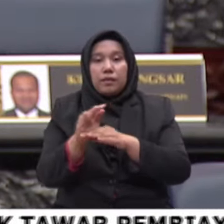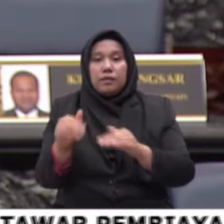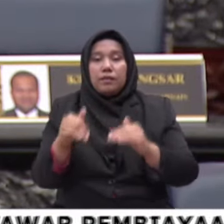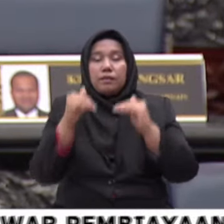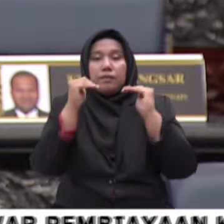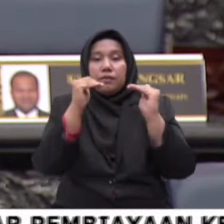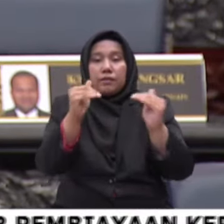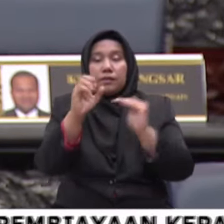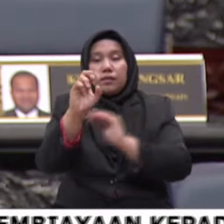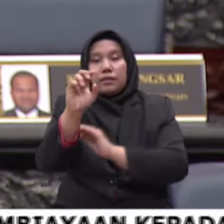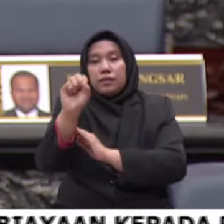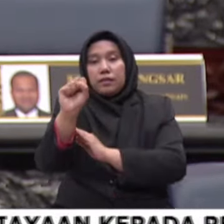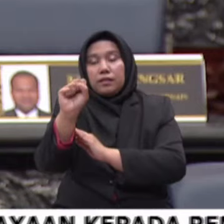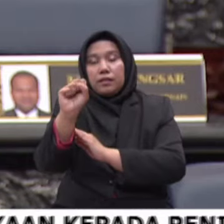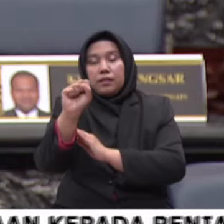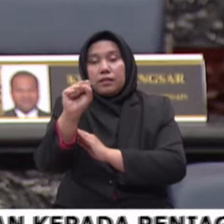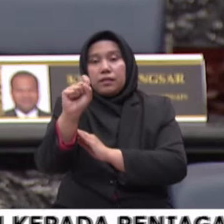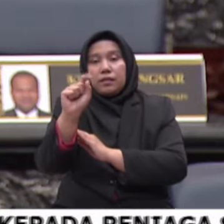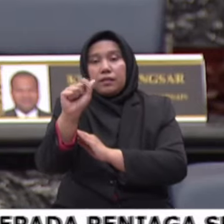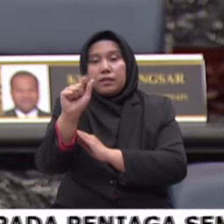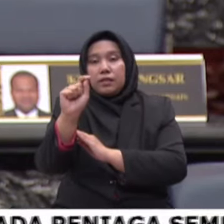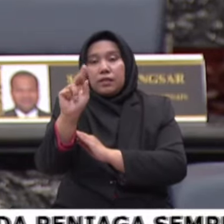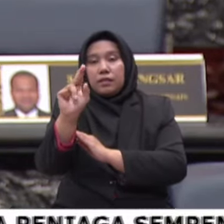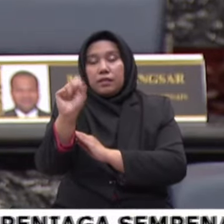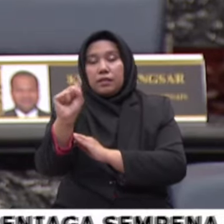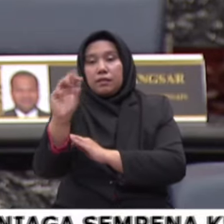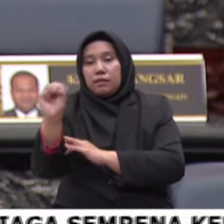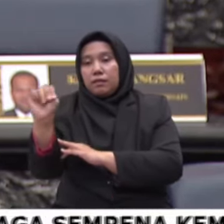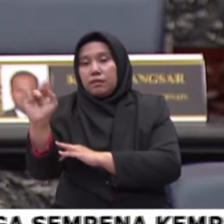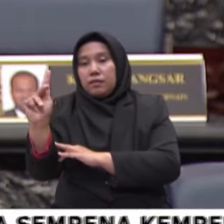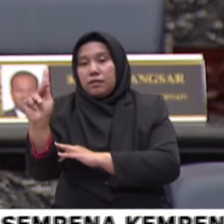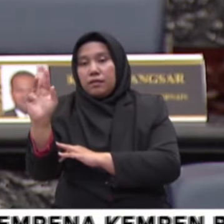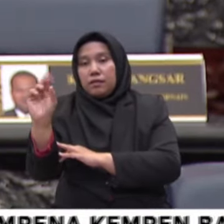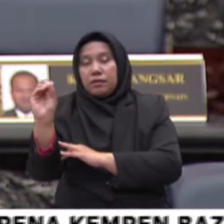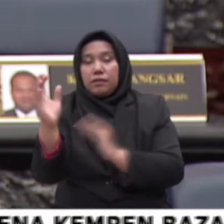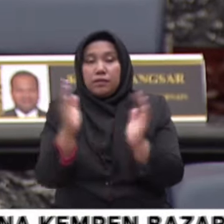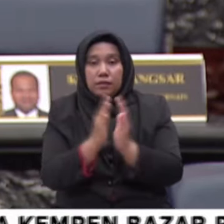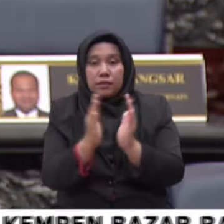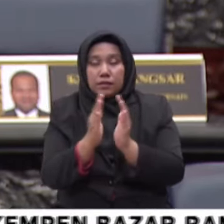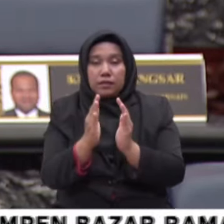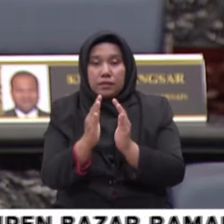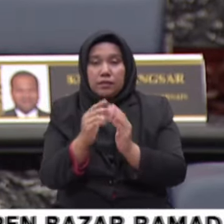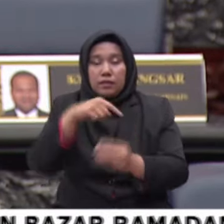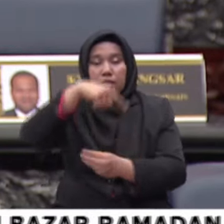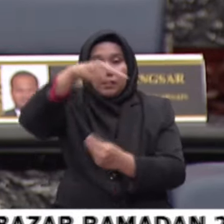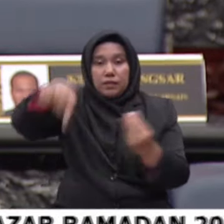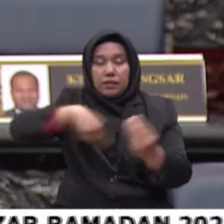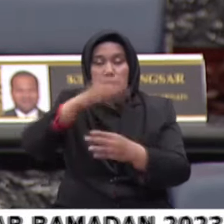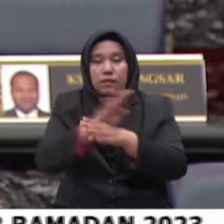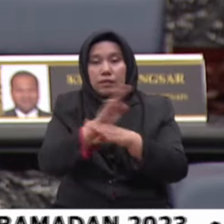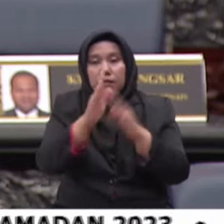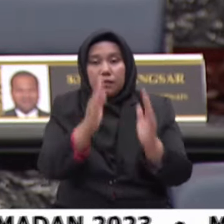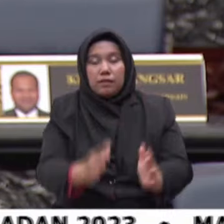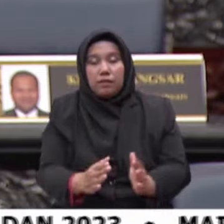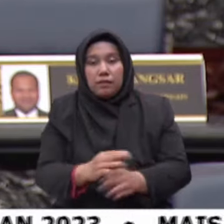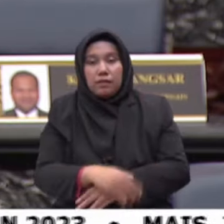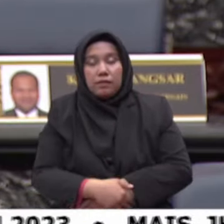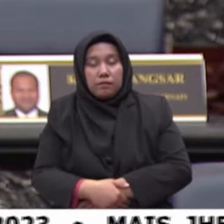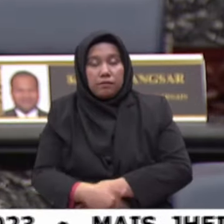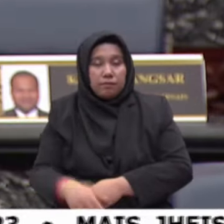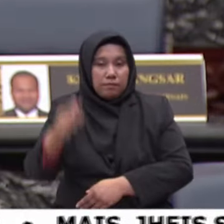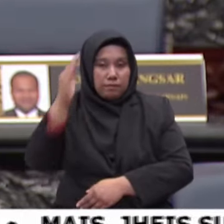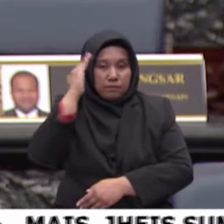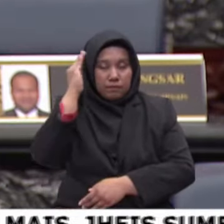mikro kecil dan di kalangan usahawan? Difahamkan juga bahawa